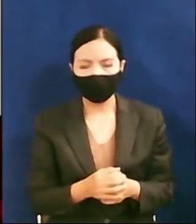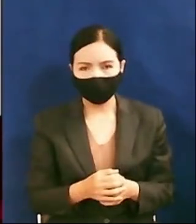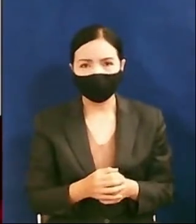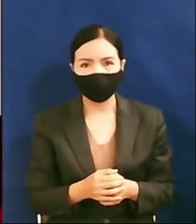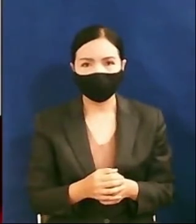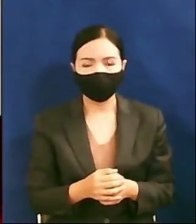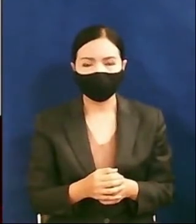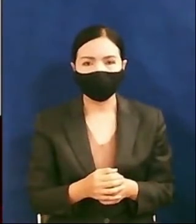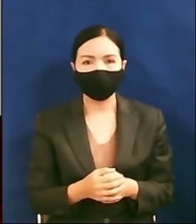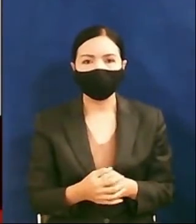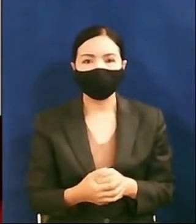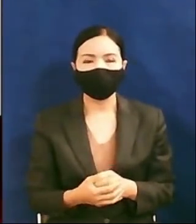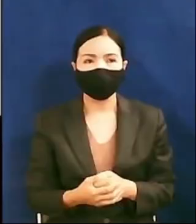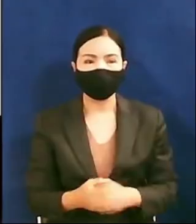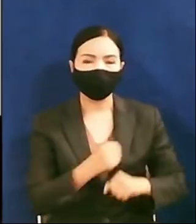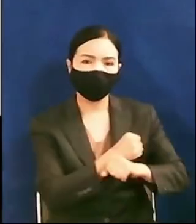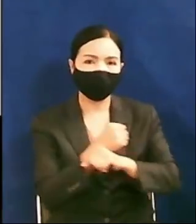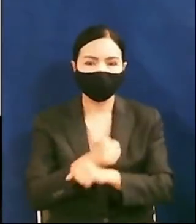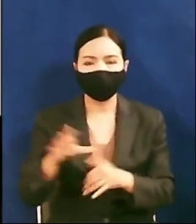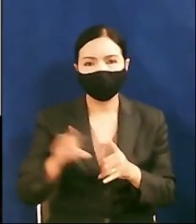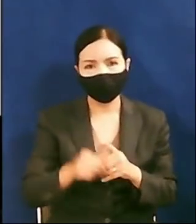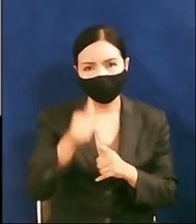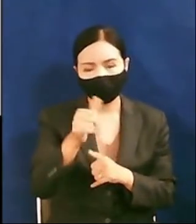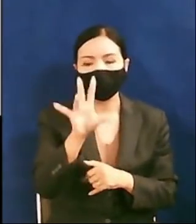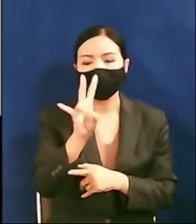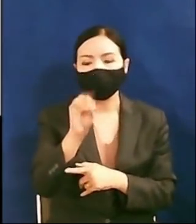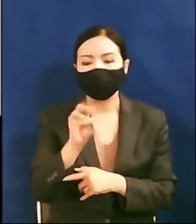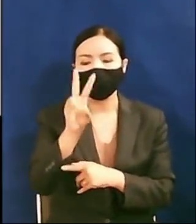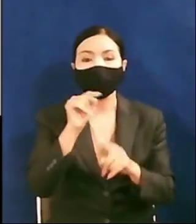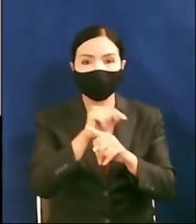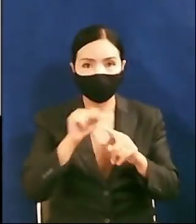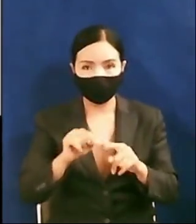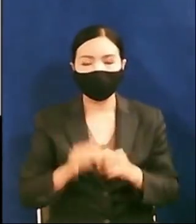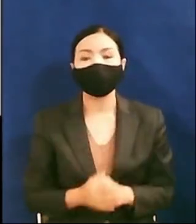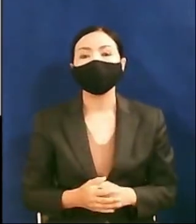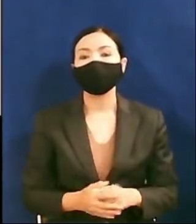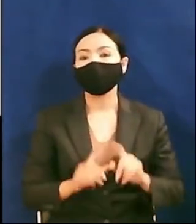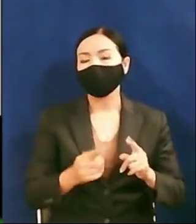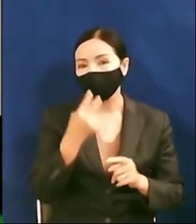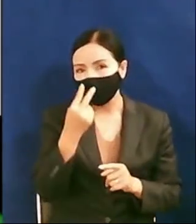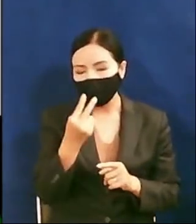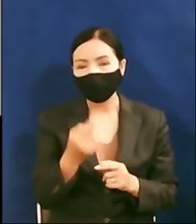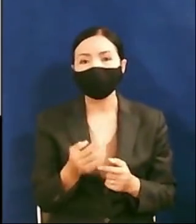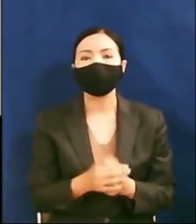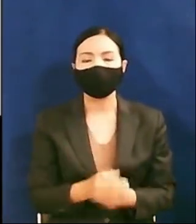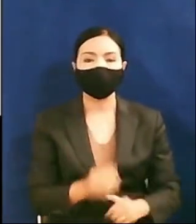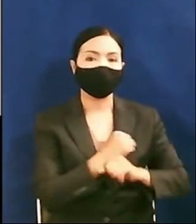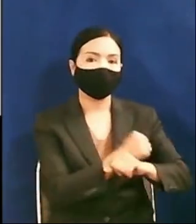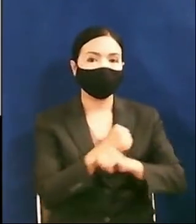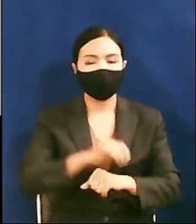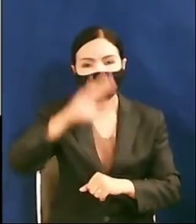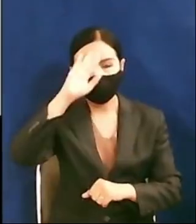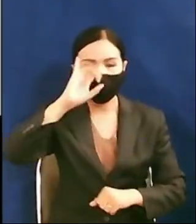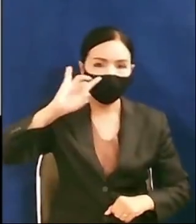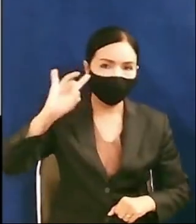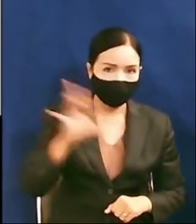แง่ของการป้องกันการติดเชื้อและการป่วยได้ 72% แต่ถ้าหากเรามองในแง่ของประสิทธิผลในการป้องกันการป่วยรุ